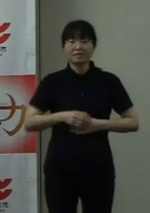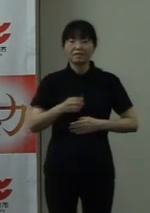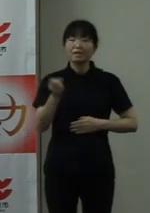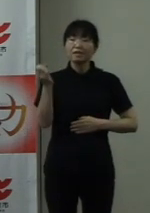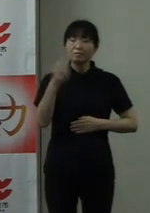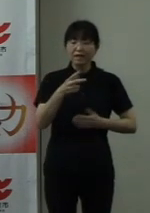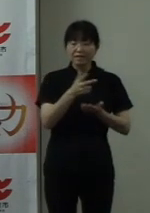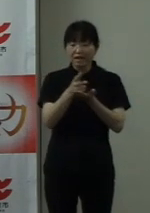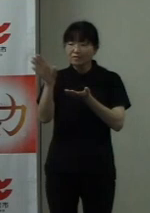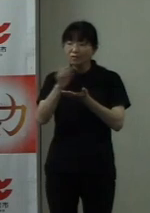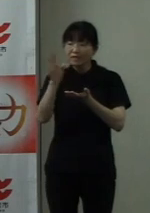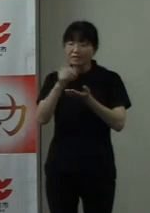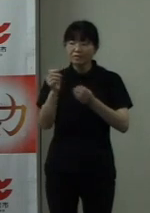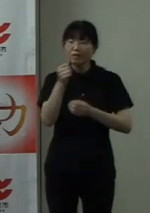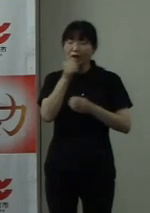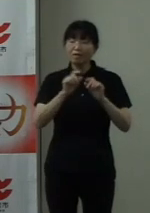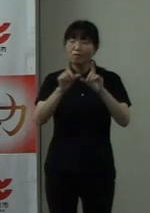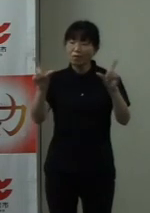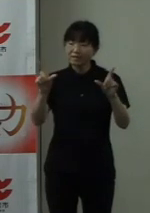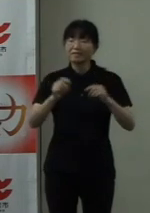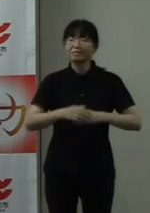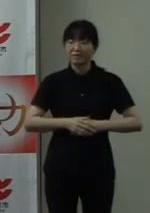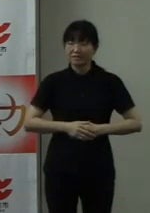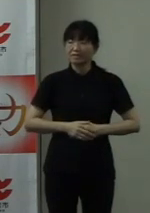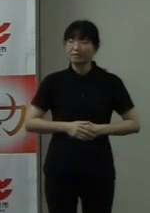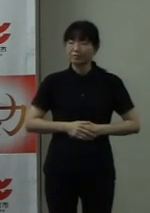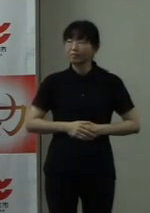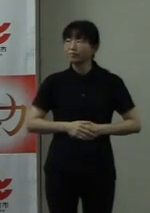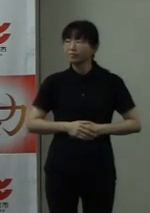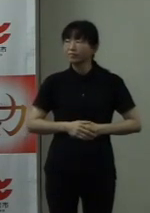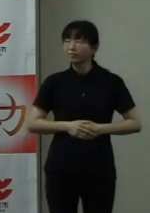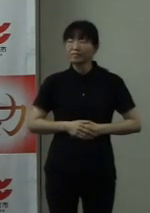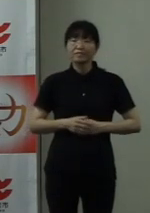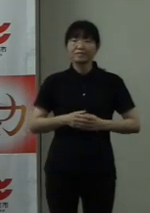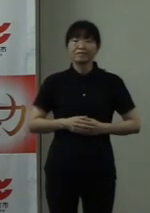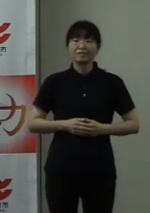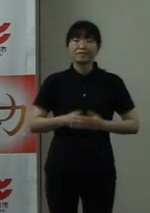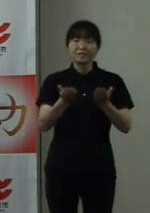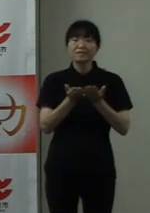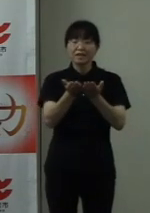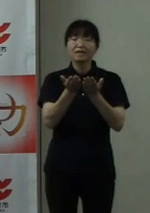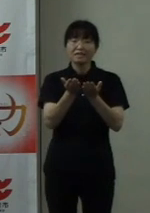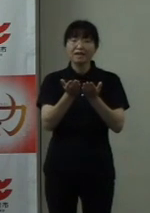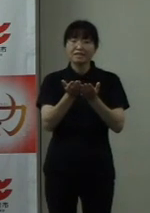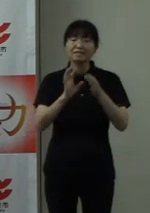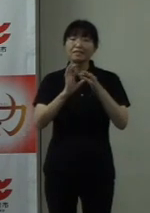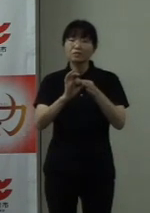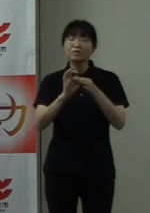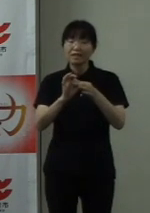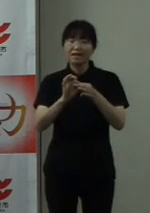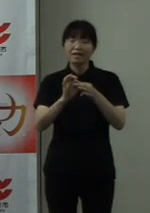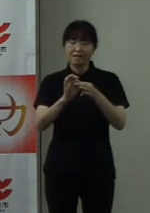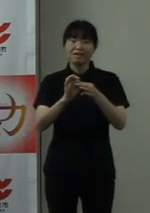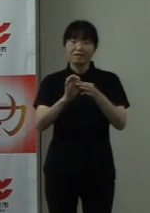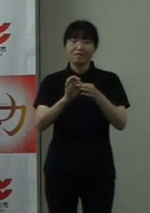材の方はまたご案内をさせていただきたいと思います。私からは以上です。 震災については 特に そうですね、震災についての特には